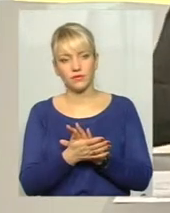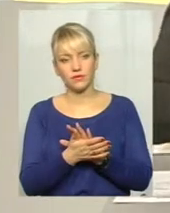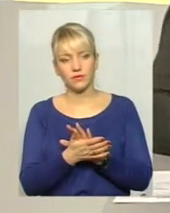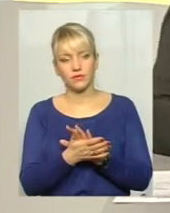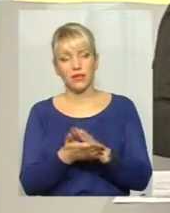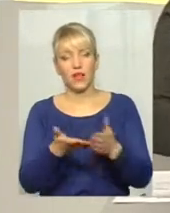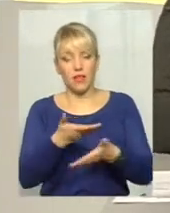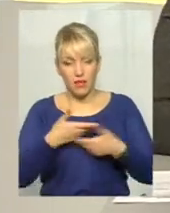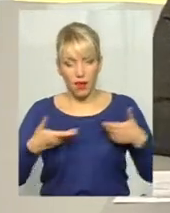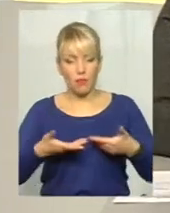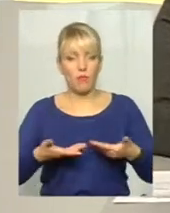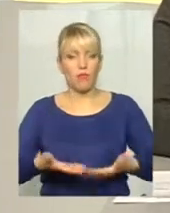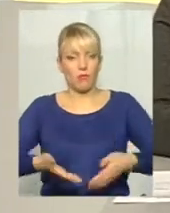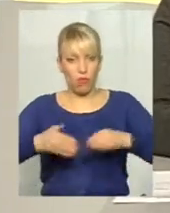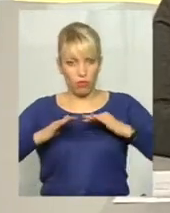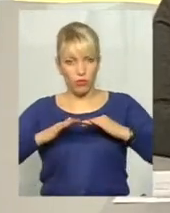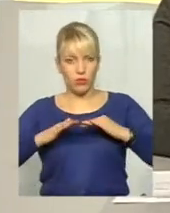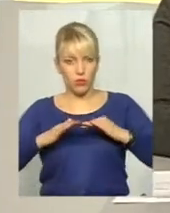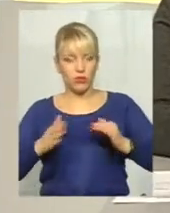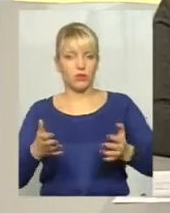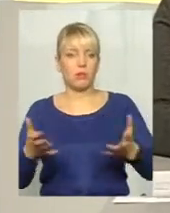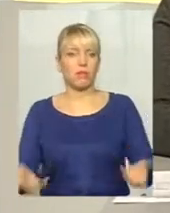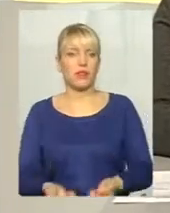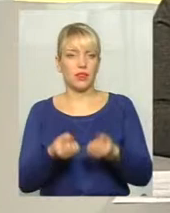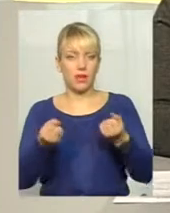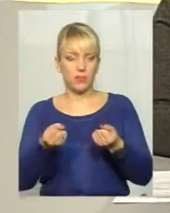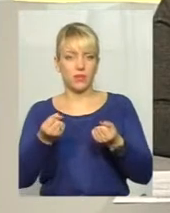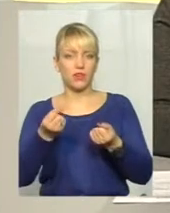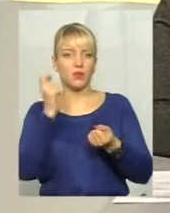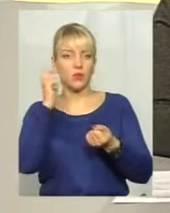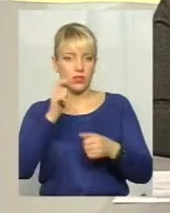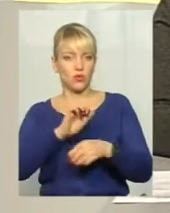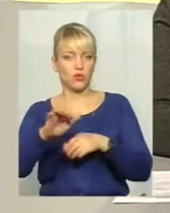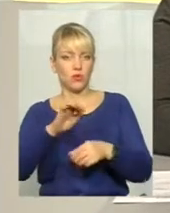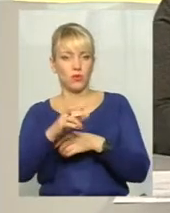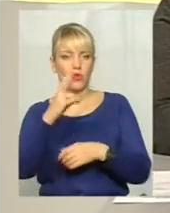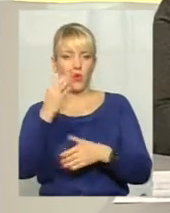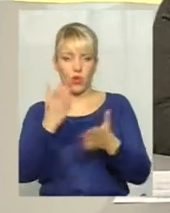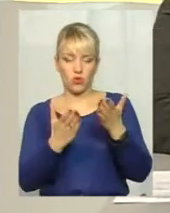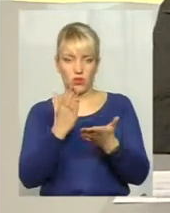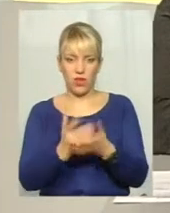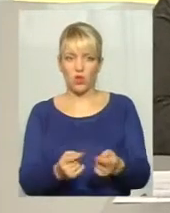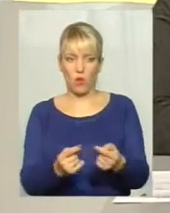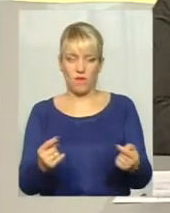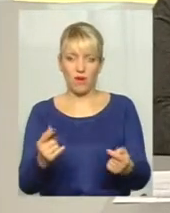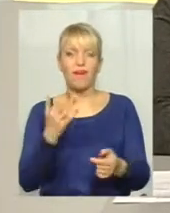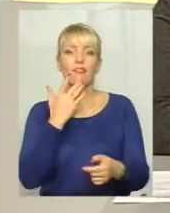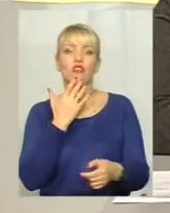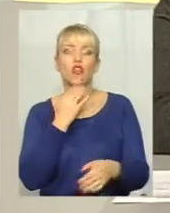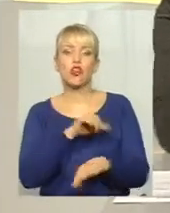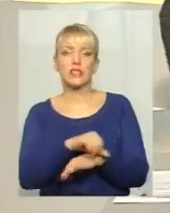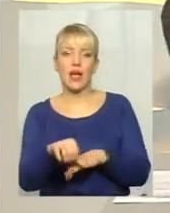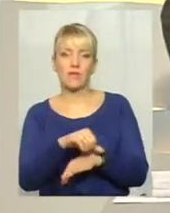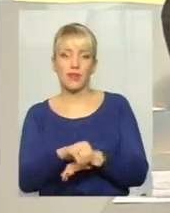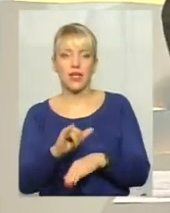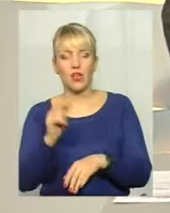нам пропонують, я розумію, підтримати вітчизняного виробника потрібно. Але якщо є товар іноземного виробництва і є